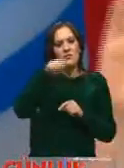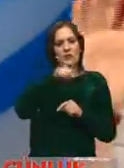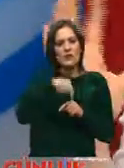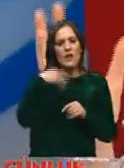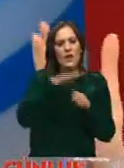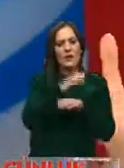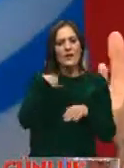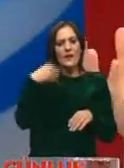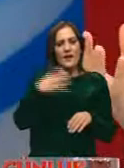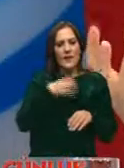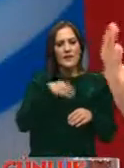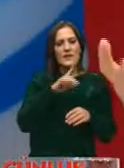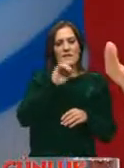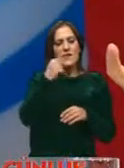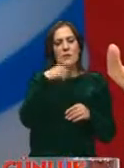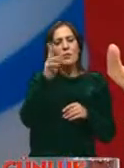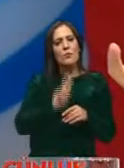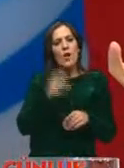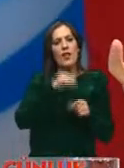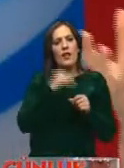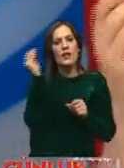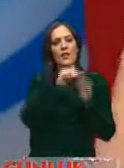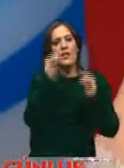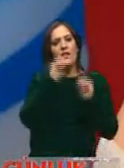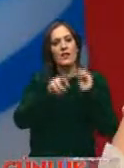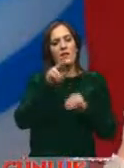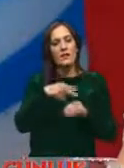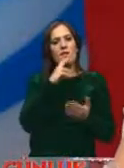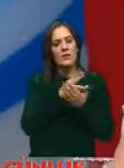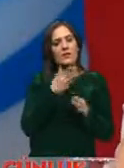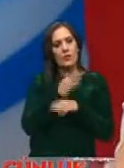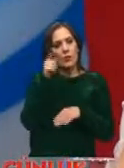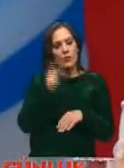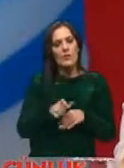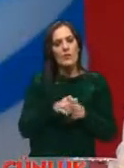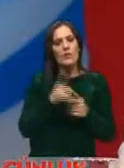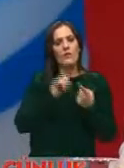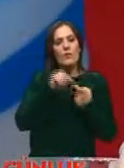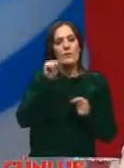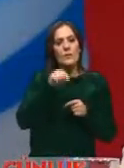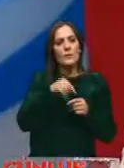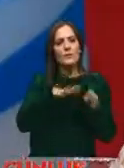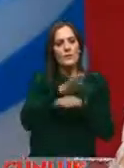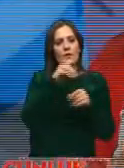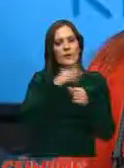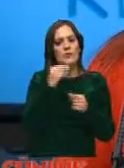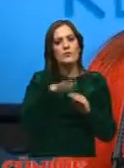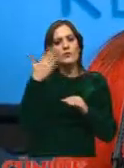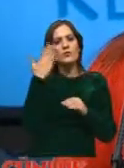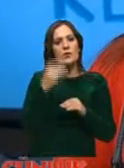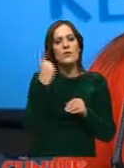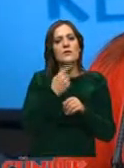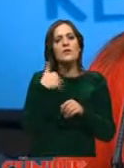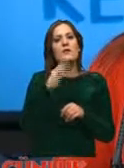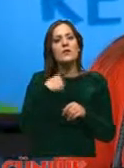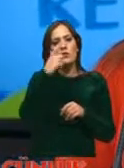hayatın kendisinin zaten sanki bir modeli gibi. Kesinlikle öyle. Kesinlikle. Ve de bu hayatımızın çok dışında olan bir